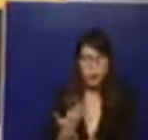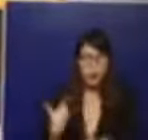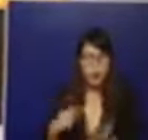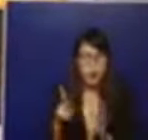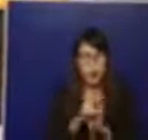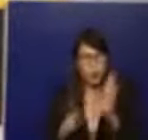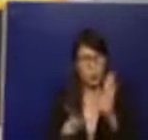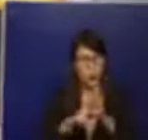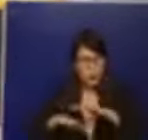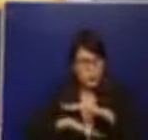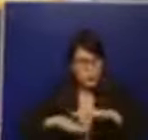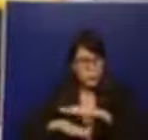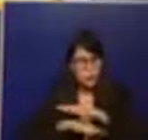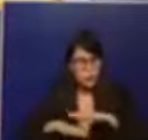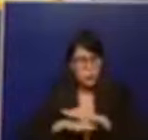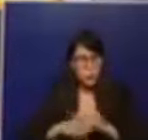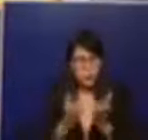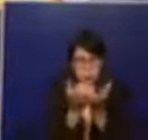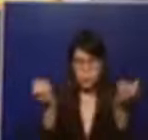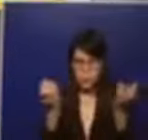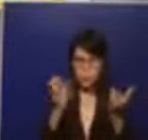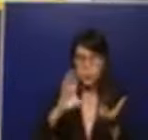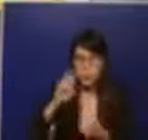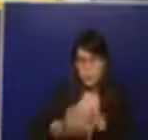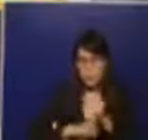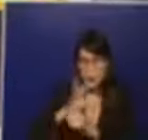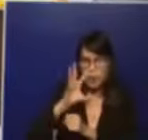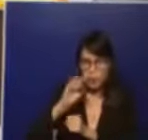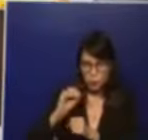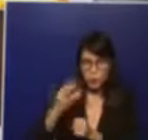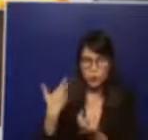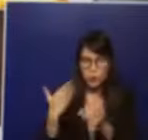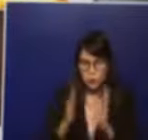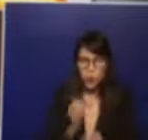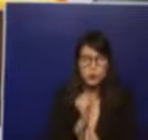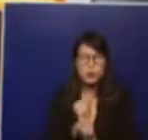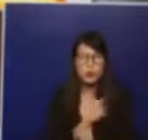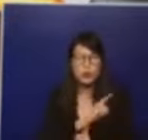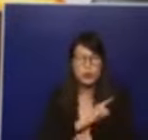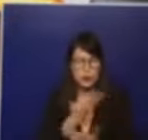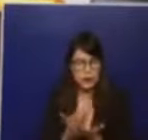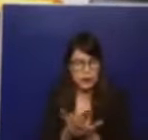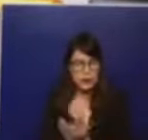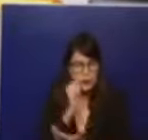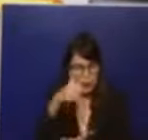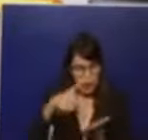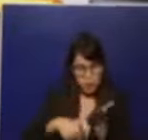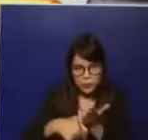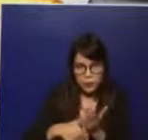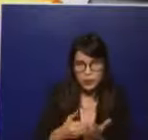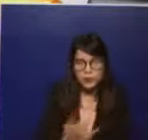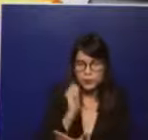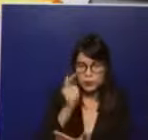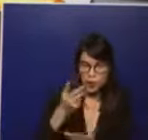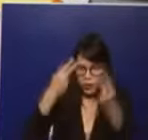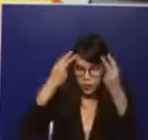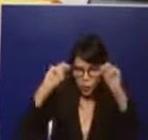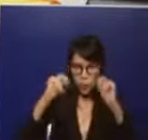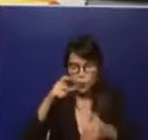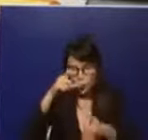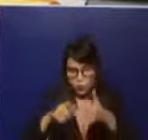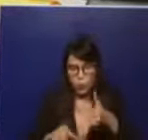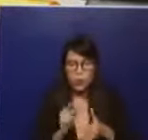เล็กน้อยค่ะรัฐธรรมนูญ50กำหนดให้บุคคลต้องมีหน้าที่เสียภาษีนะคะนายกรัฐมนตรีเป็นบุคค